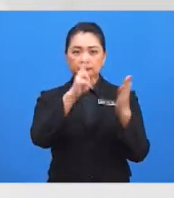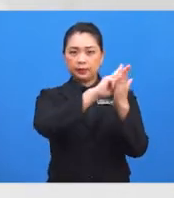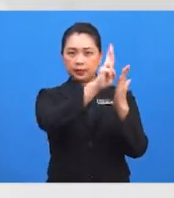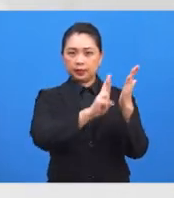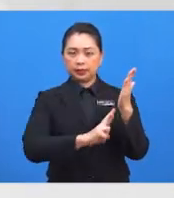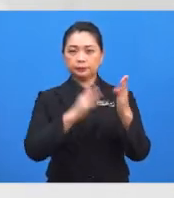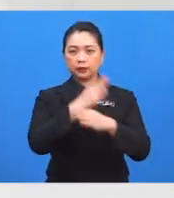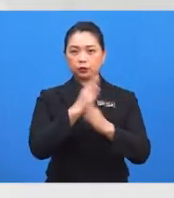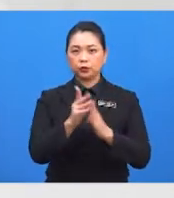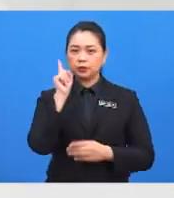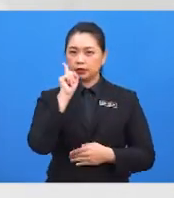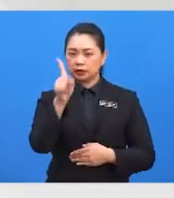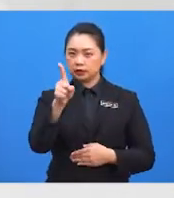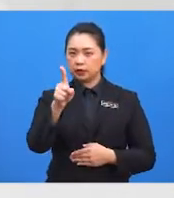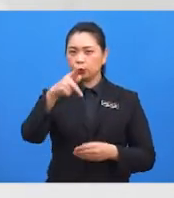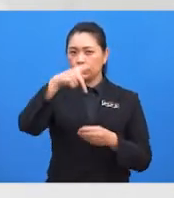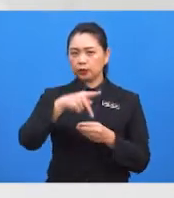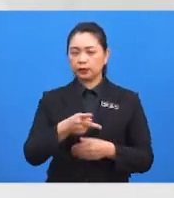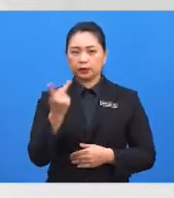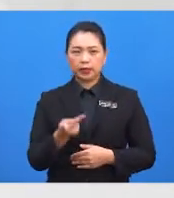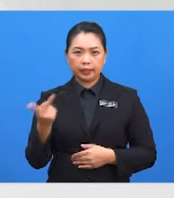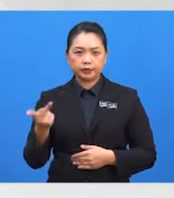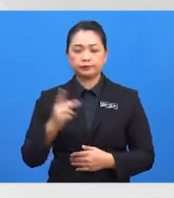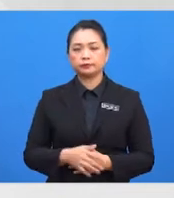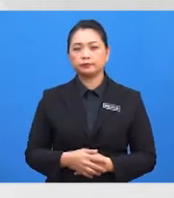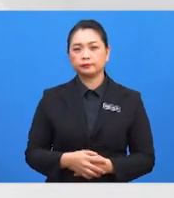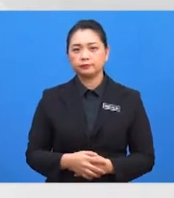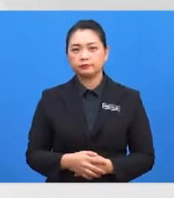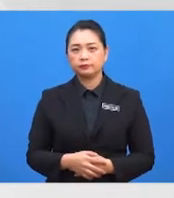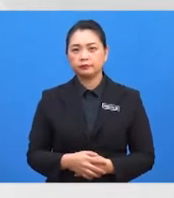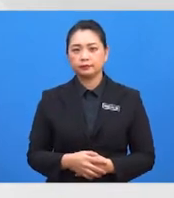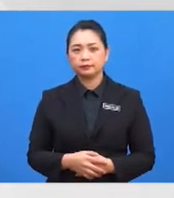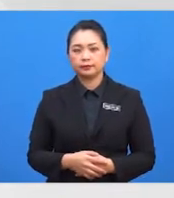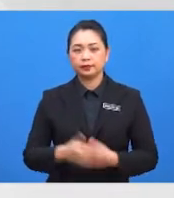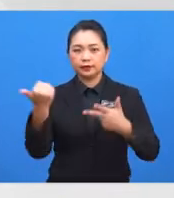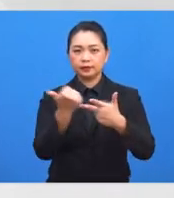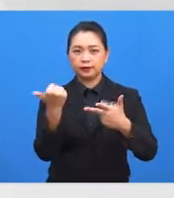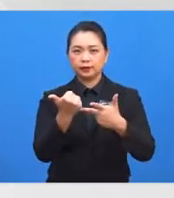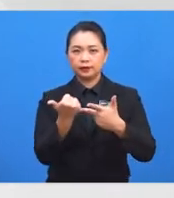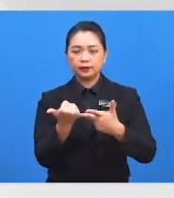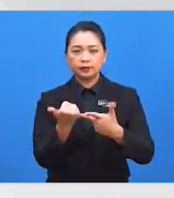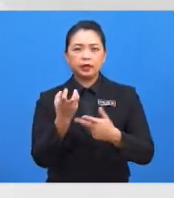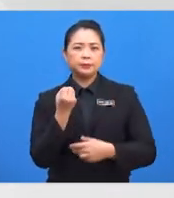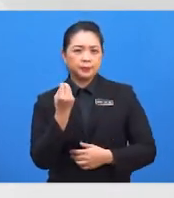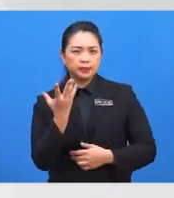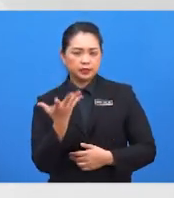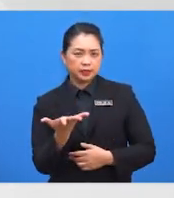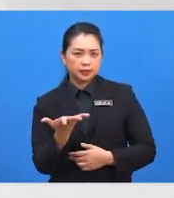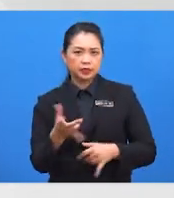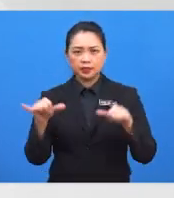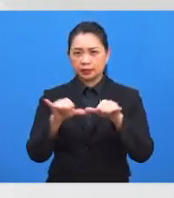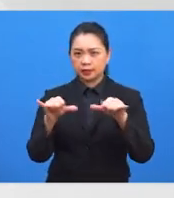teknikal dalam mereka bentuk sesebuah karya. Dan yang ketiga,